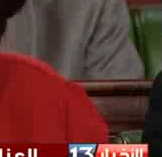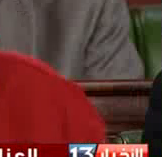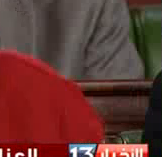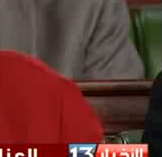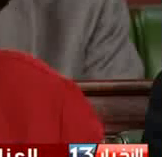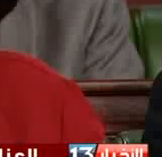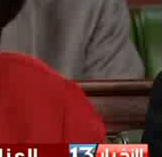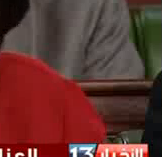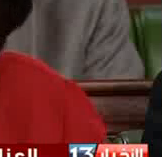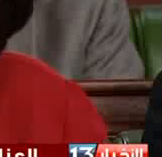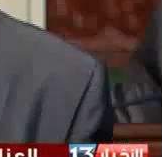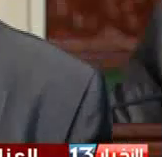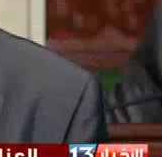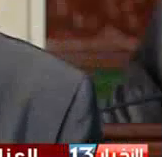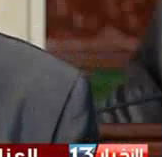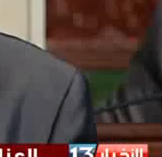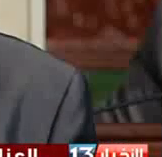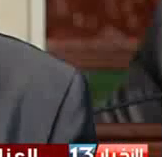البرلمانيه الجديده